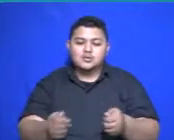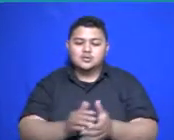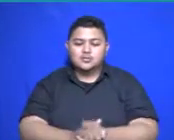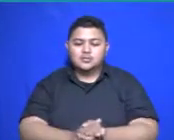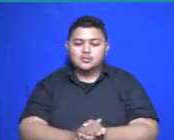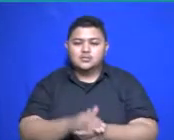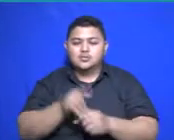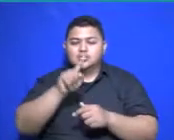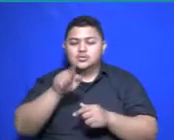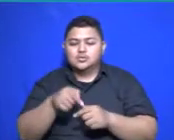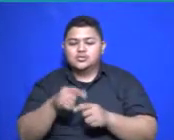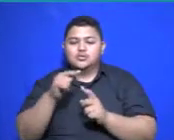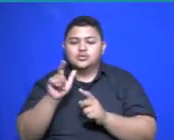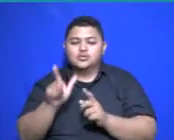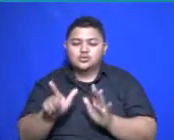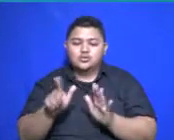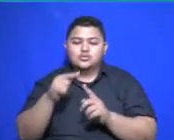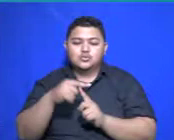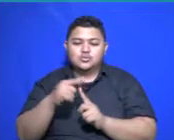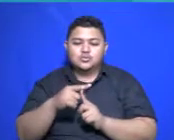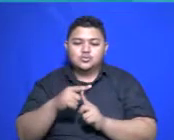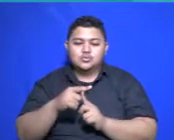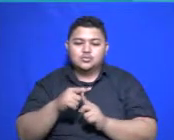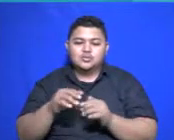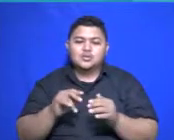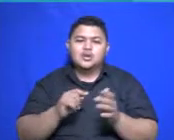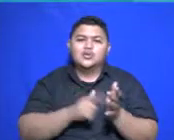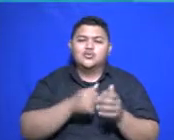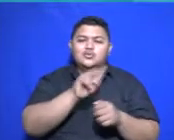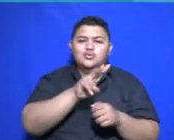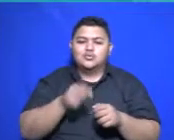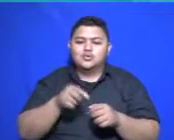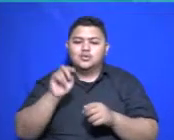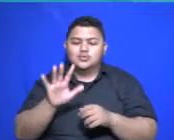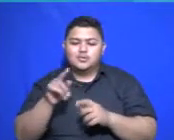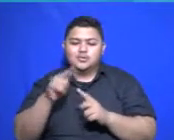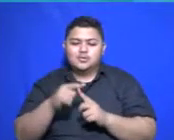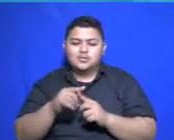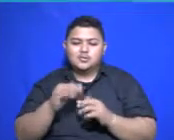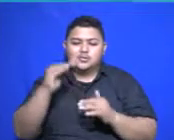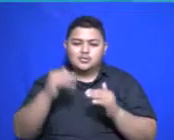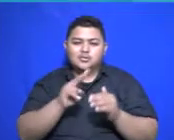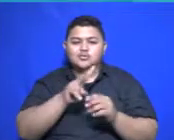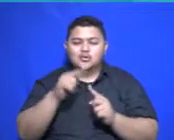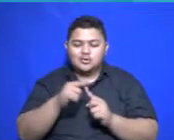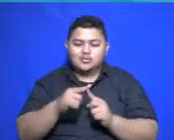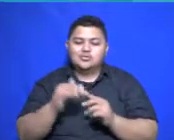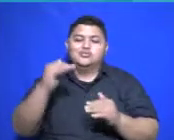dari 1,7 triliun, saya ingat waktu itu 2,5 triliun, setelah itu menjadi 2 triliun,